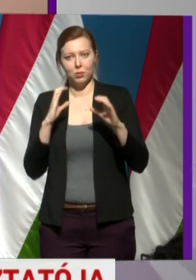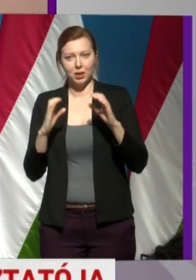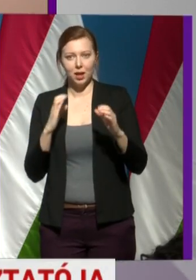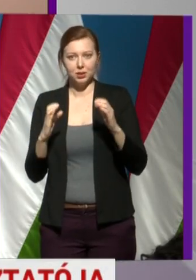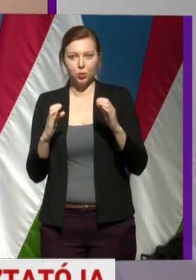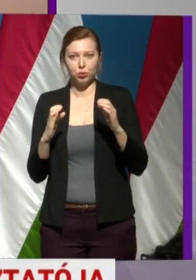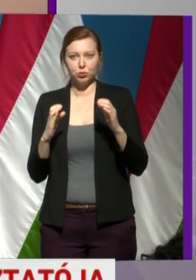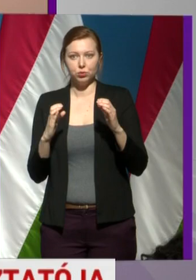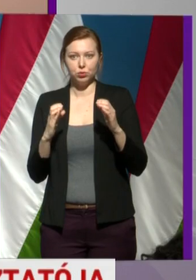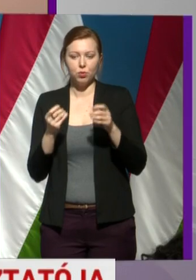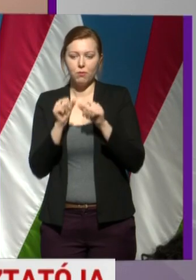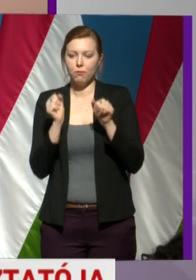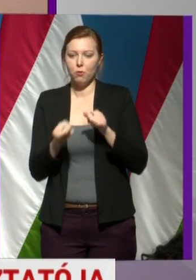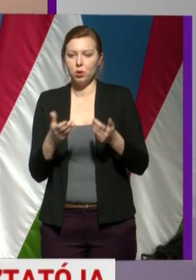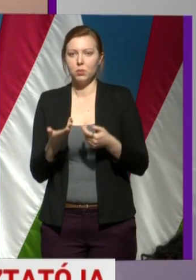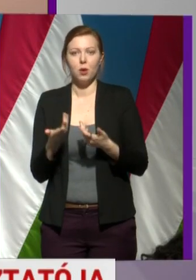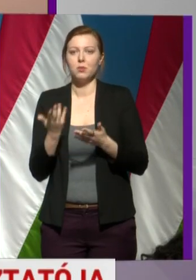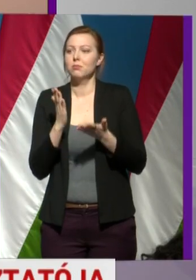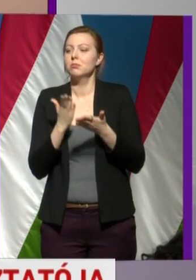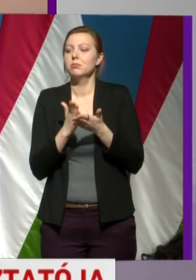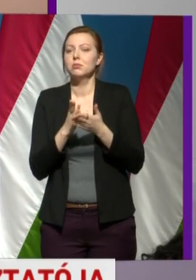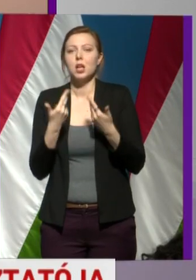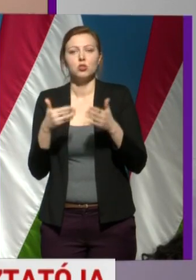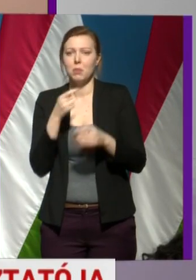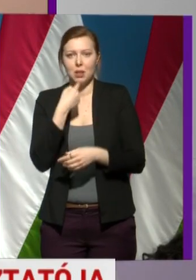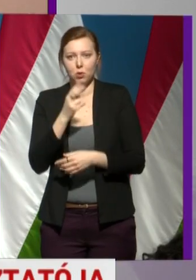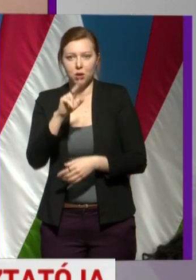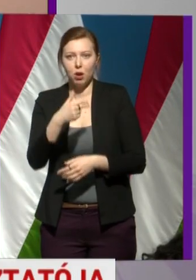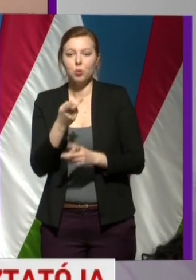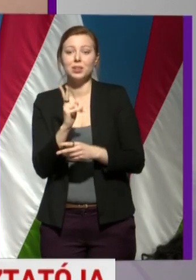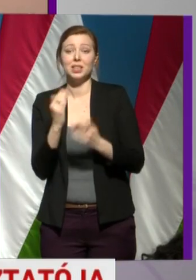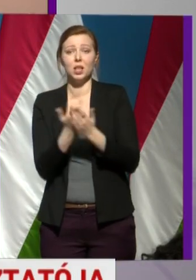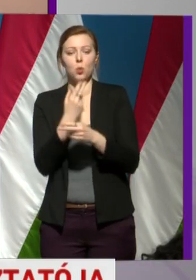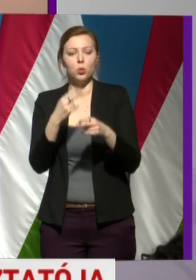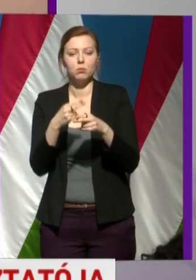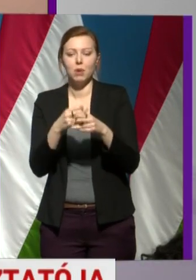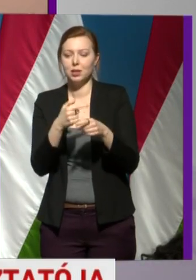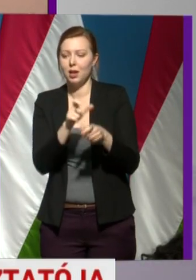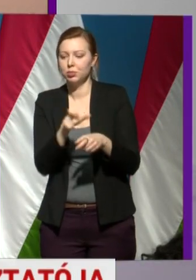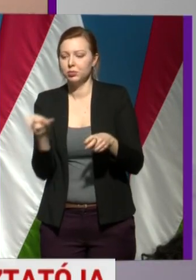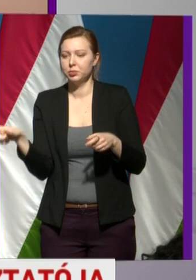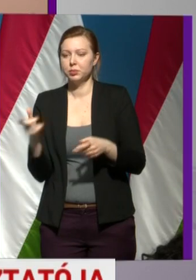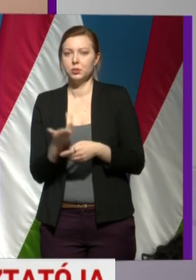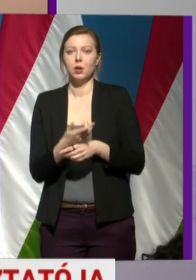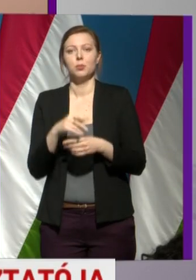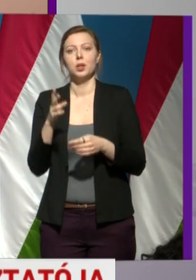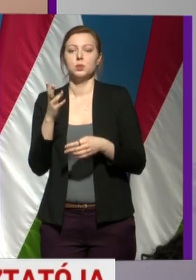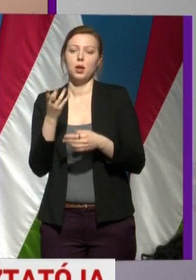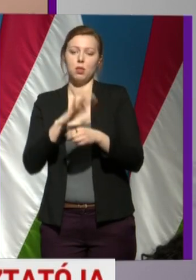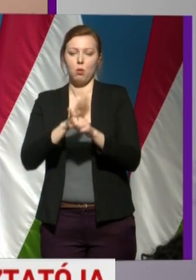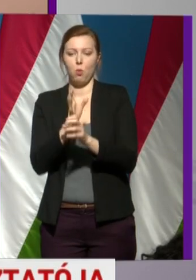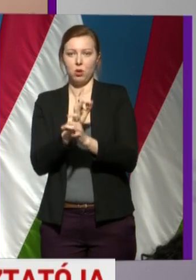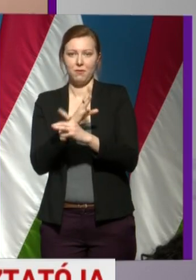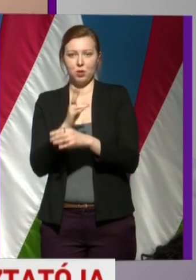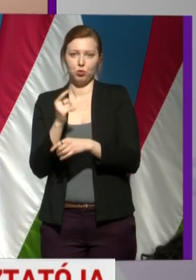kommunikációs forma, hogy nem árulnak el már semmit arról, hogy kik az új betegek, miközben például a koronavírus.hu-n